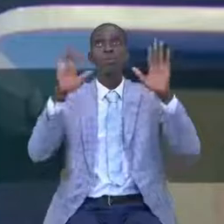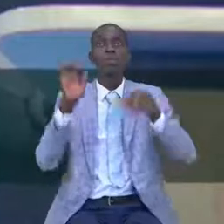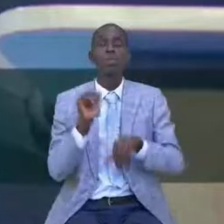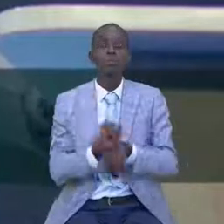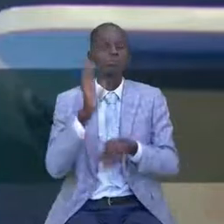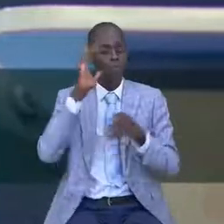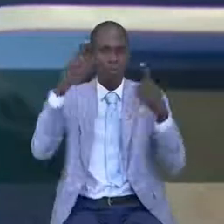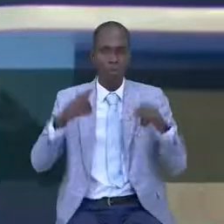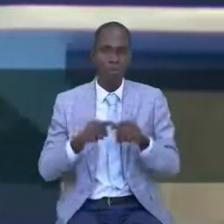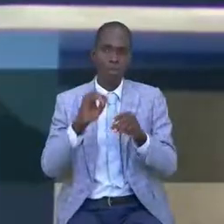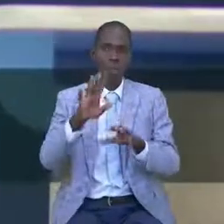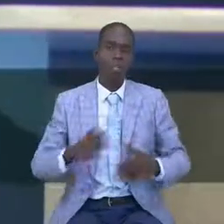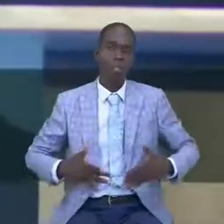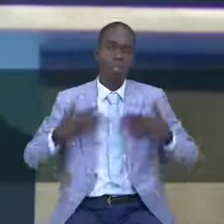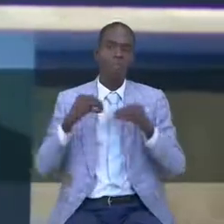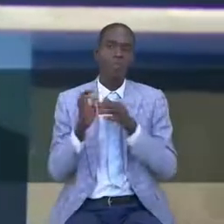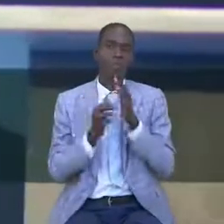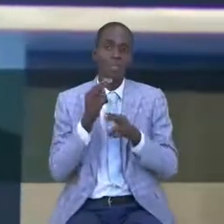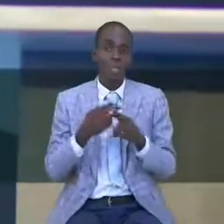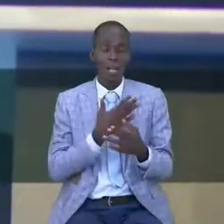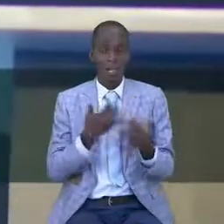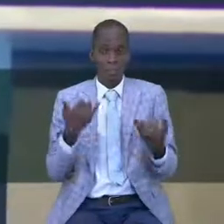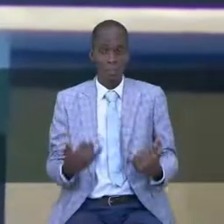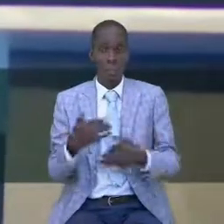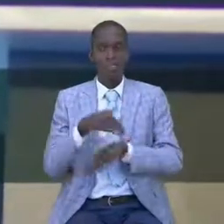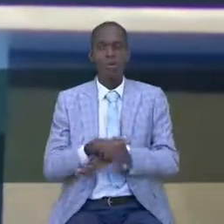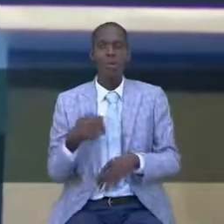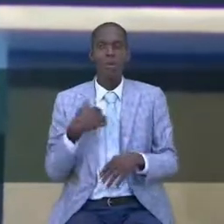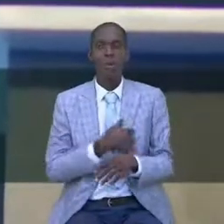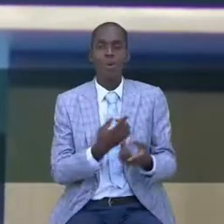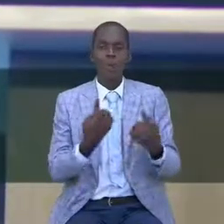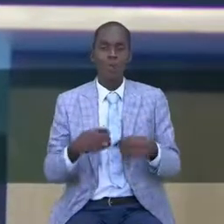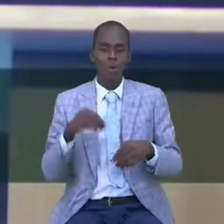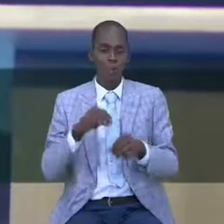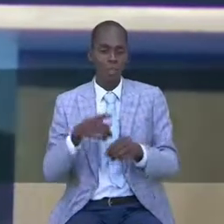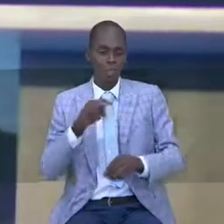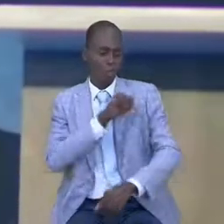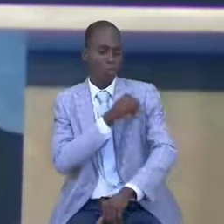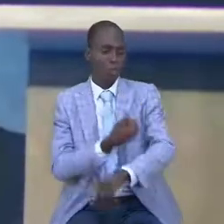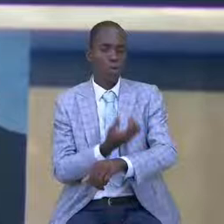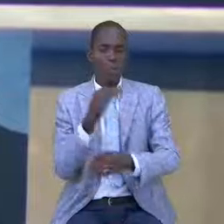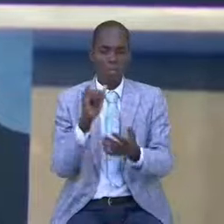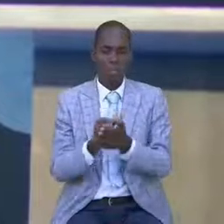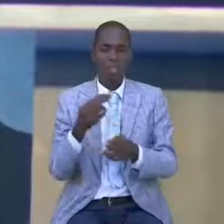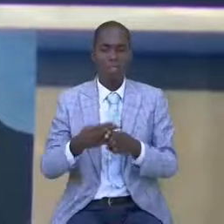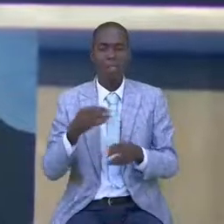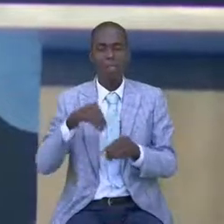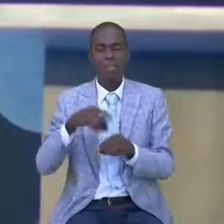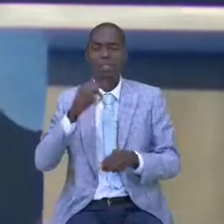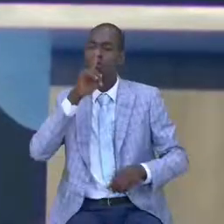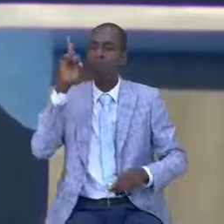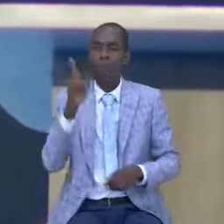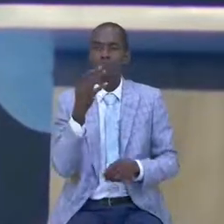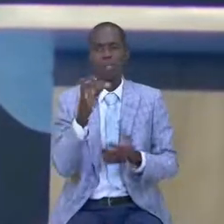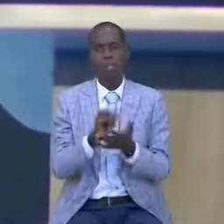nom-là, les possibilités, les miracles incontables vont commencer à se produire dans votre vie. Aujourd'hui,